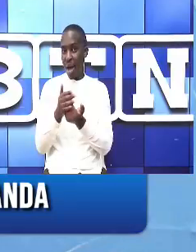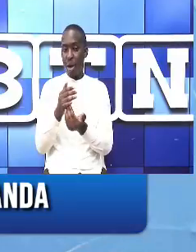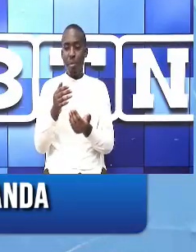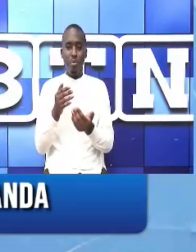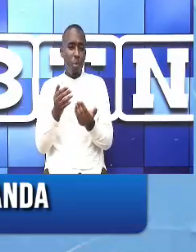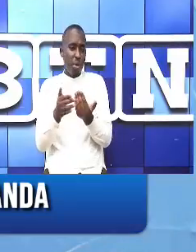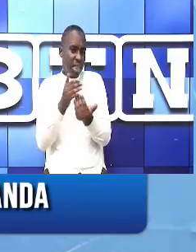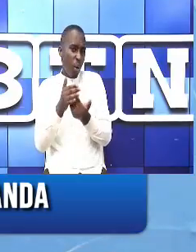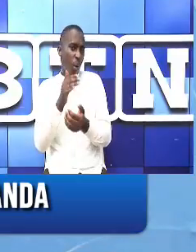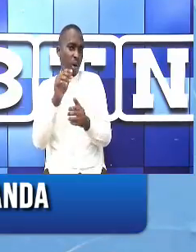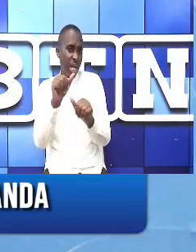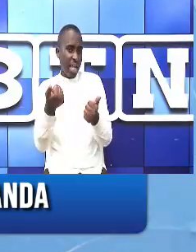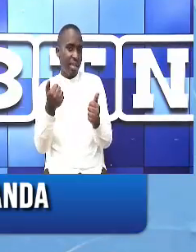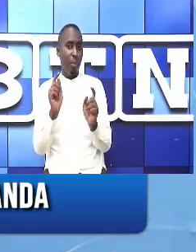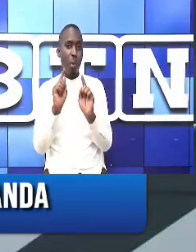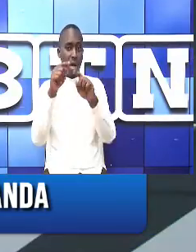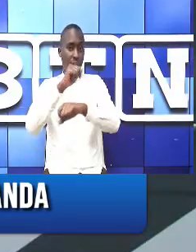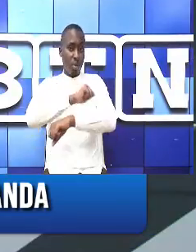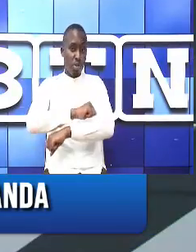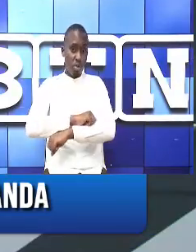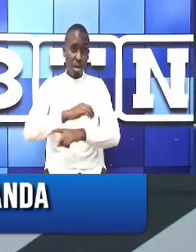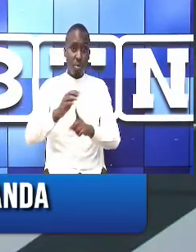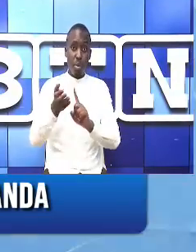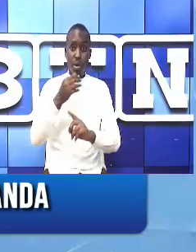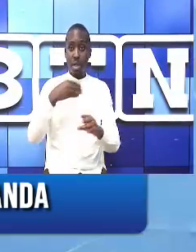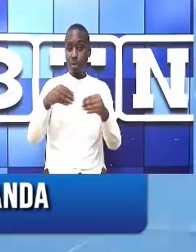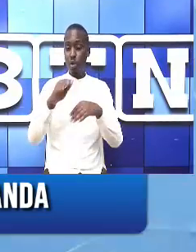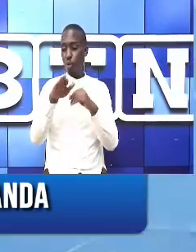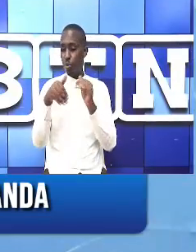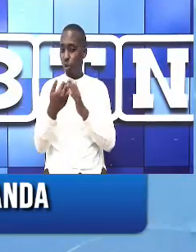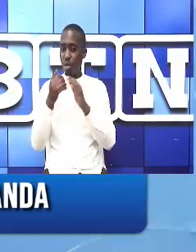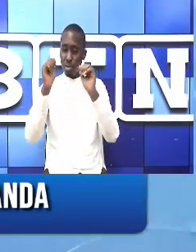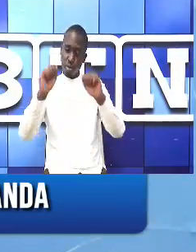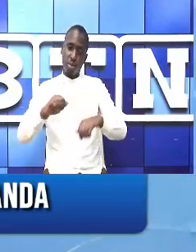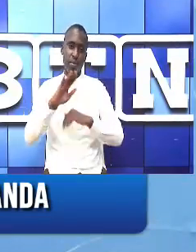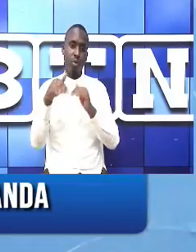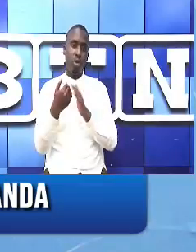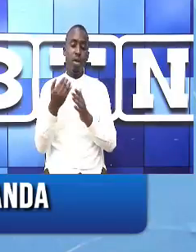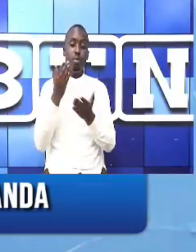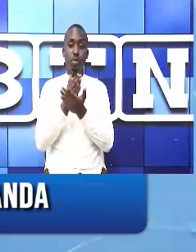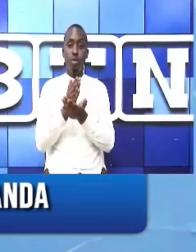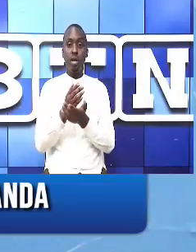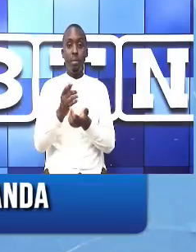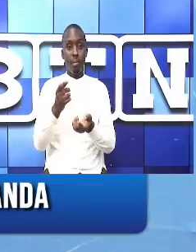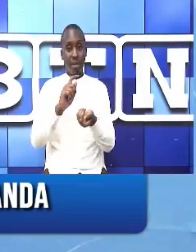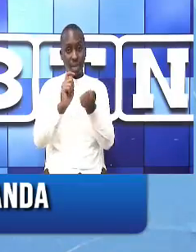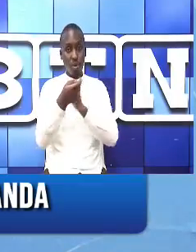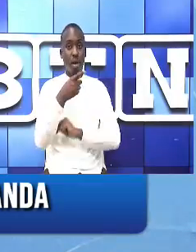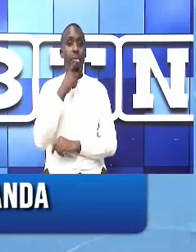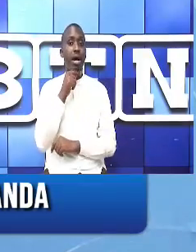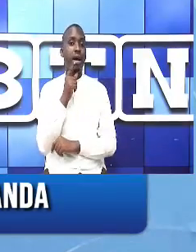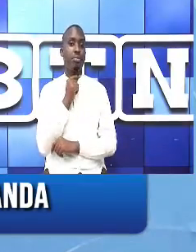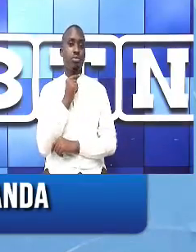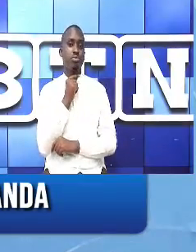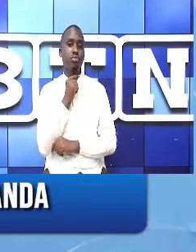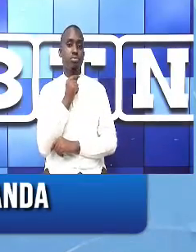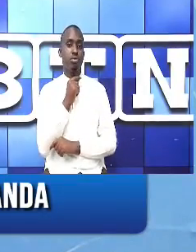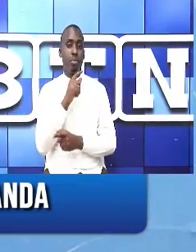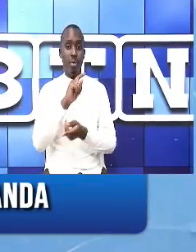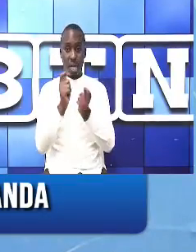afegisiyo mubajyane ku ishuri mubabonere ibishobotse byose ni ukuri bazavamo abagabo bazavamo